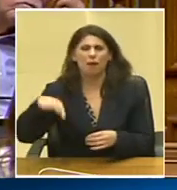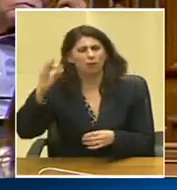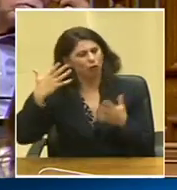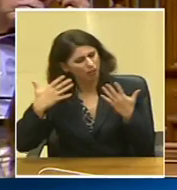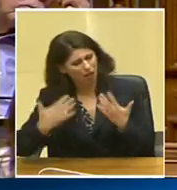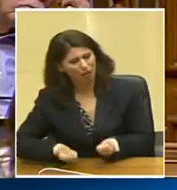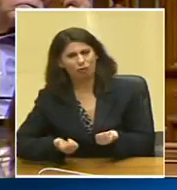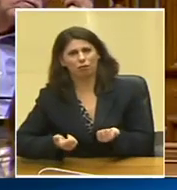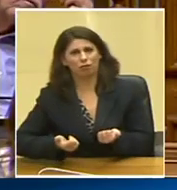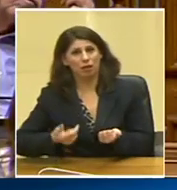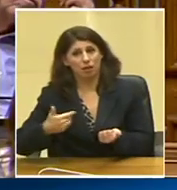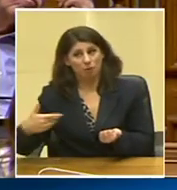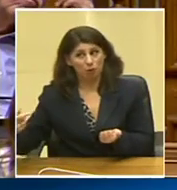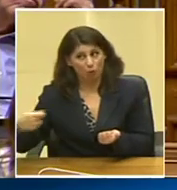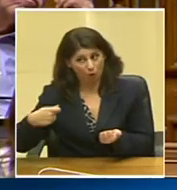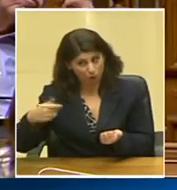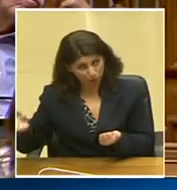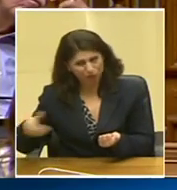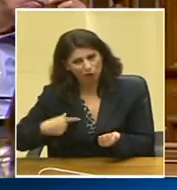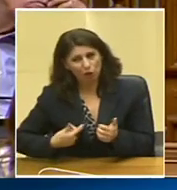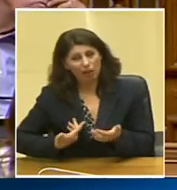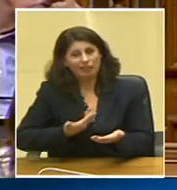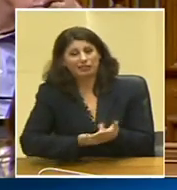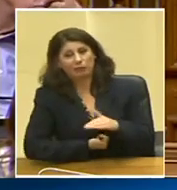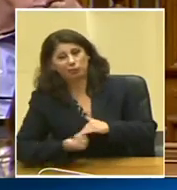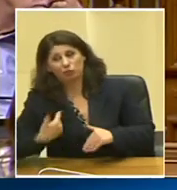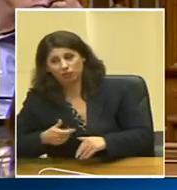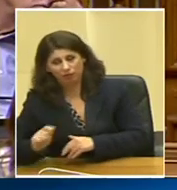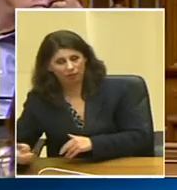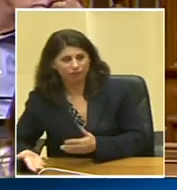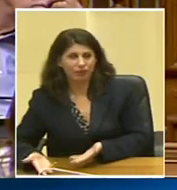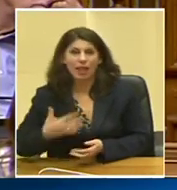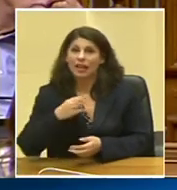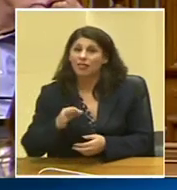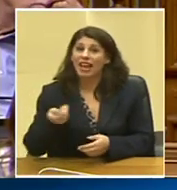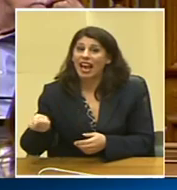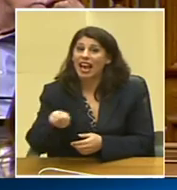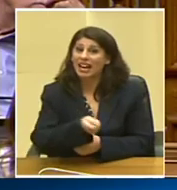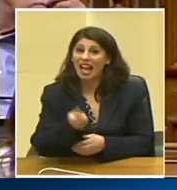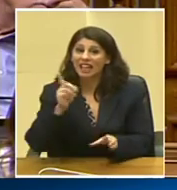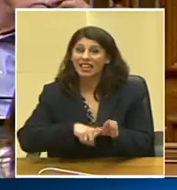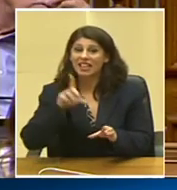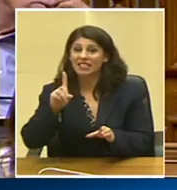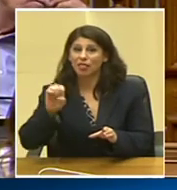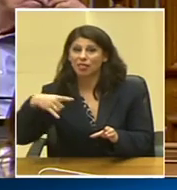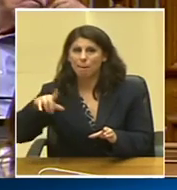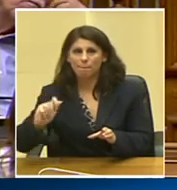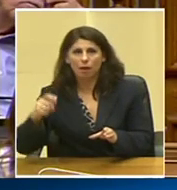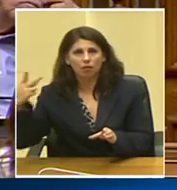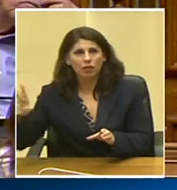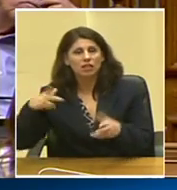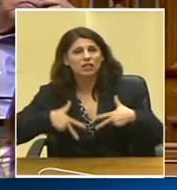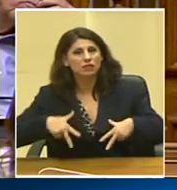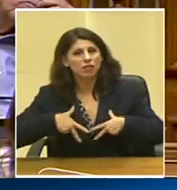Διότι τα χρέη αυτής της εταιρείας, κύριε Μητσοτάκη, στη ΔΕΠΑ, δημιουργήθηκαν επί δικών σας